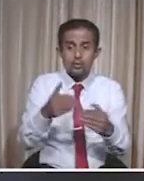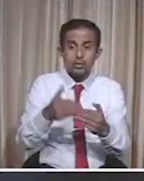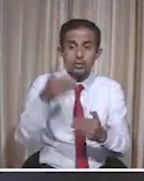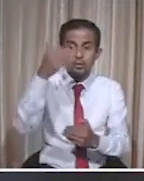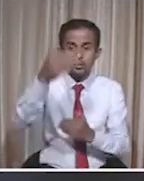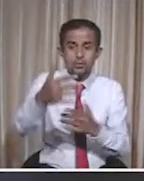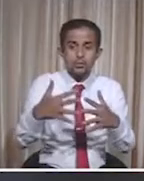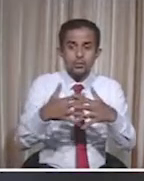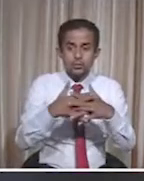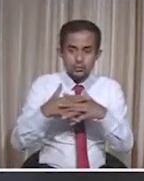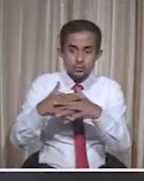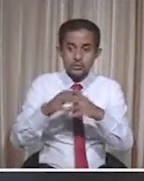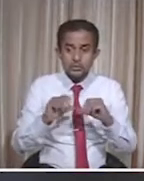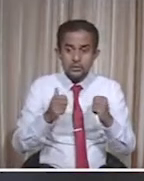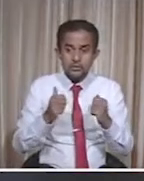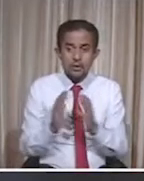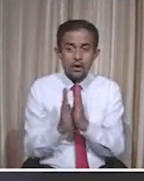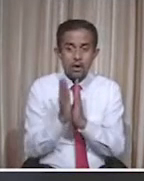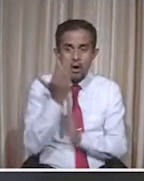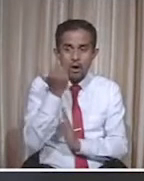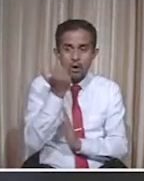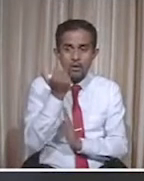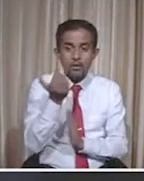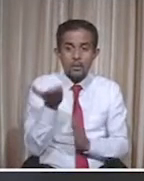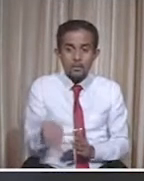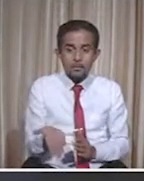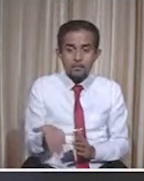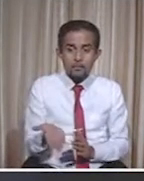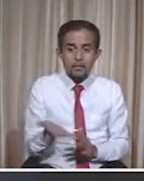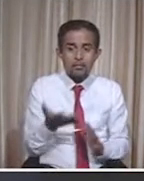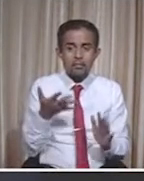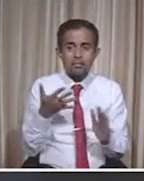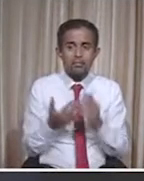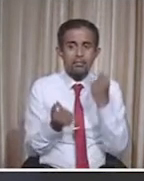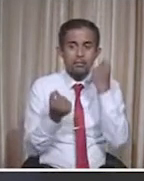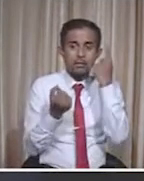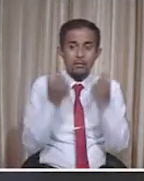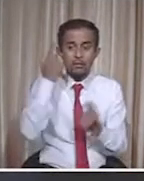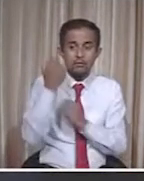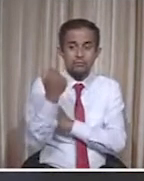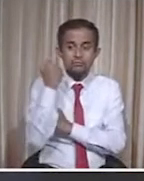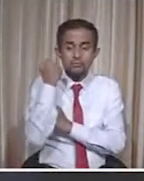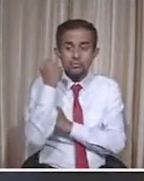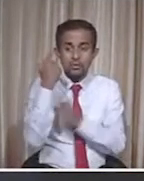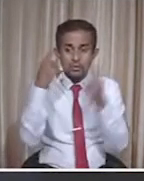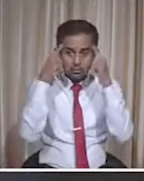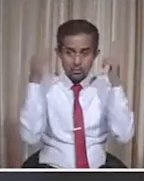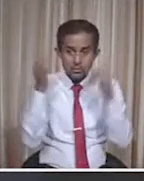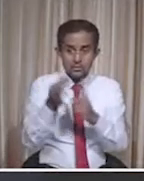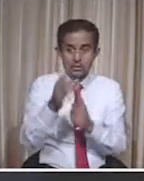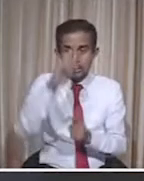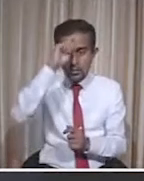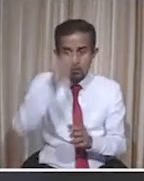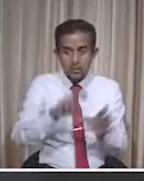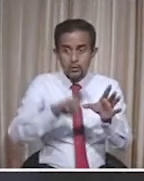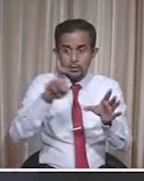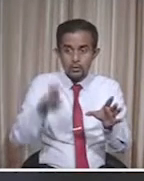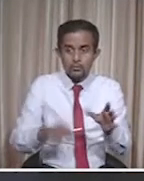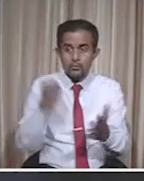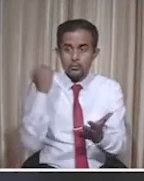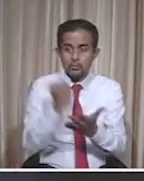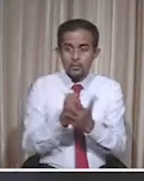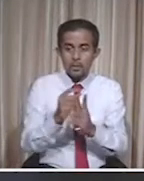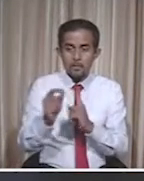අනාගත සුබසිද්ධිය ජීවත් වීමේ අයිතිය වෙනුවෙන් මේ අත්නෝමතික බලය පාවිච්චි කරන උද්දච්ච ජනාධිපතිවරයා ඉවත් කිරීමේ දෝෂාභියෝගේ